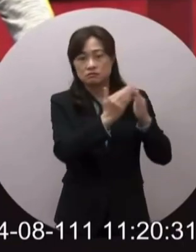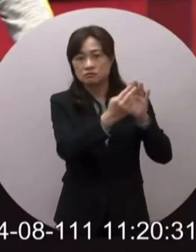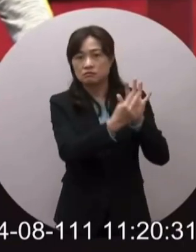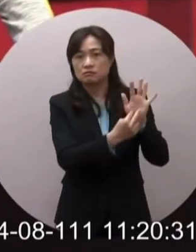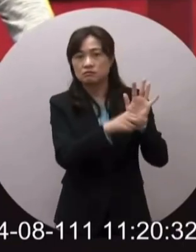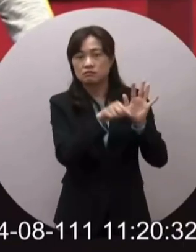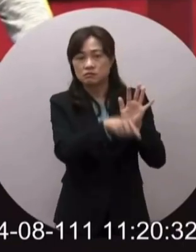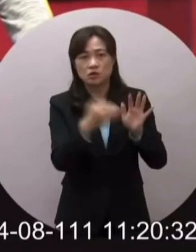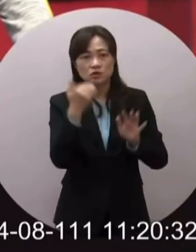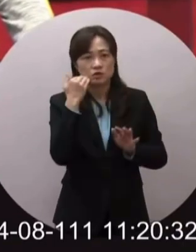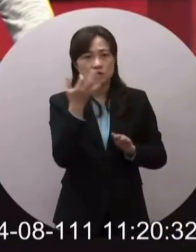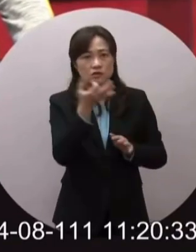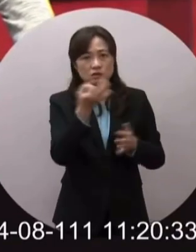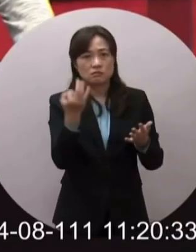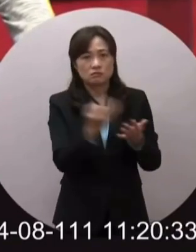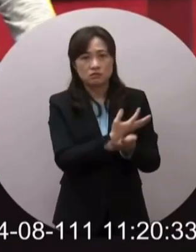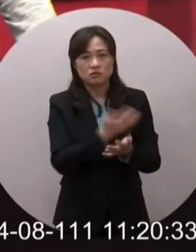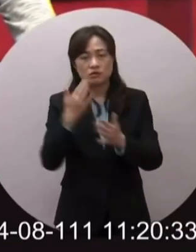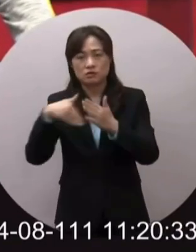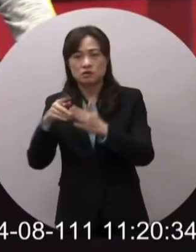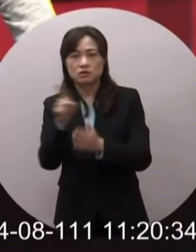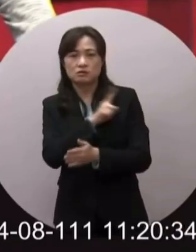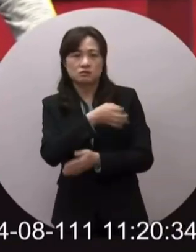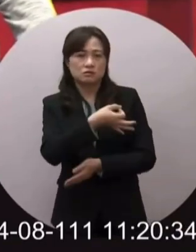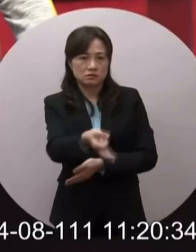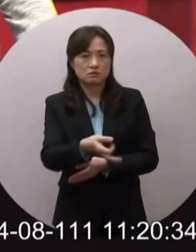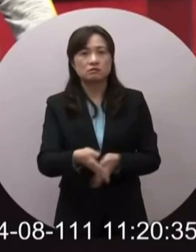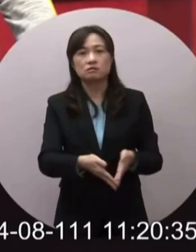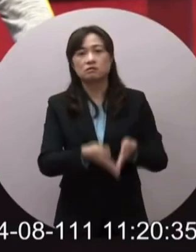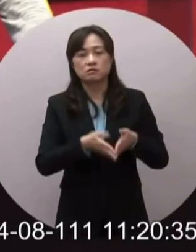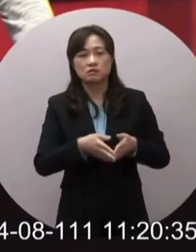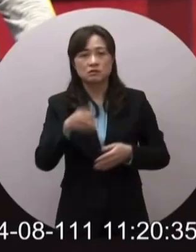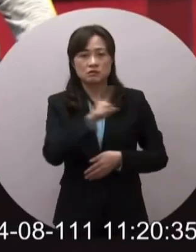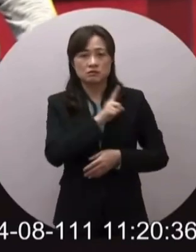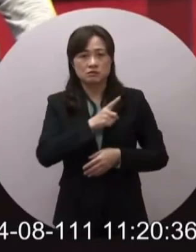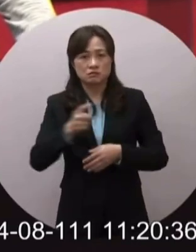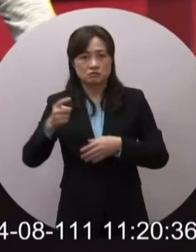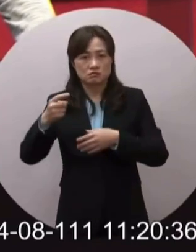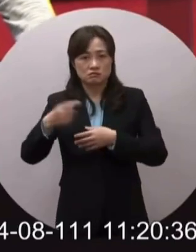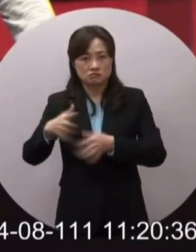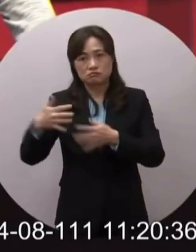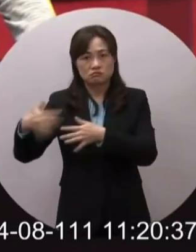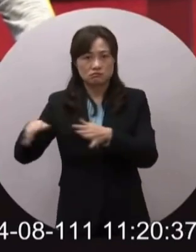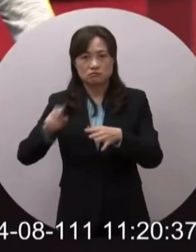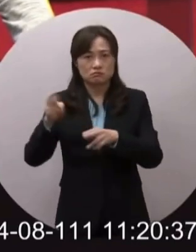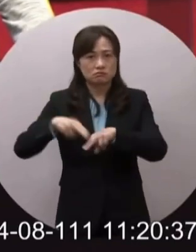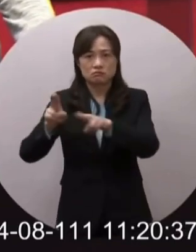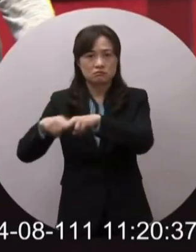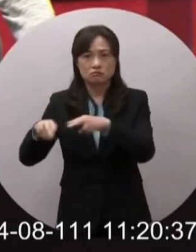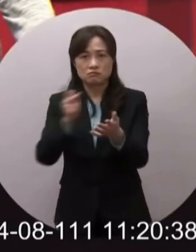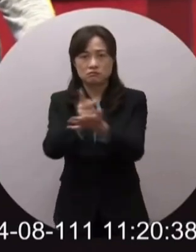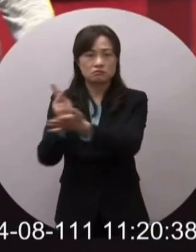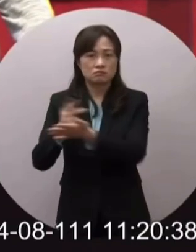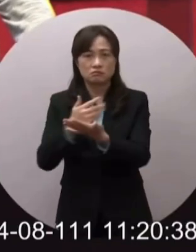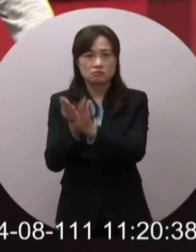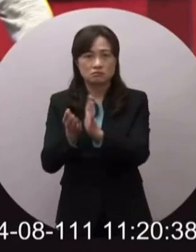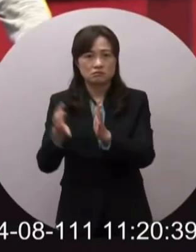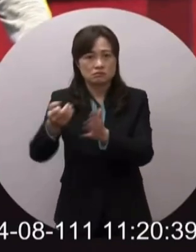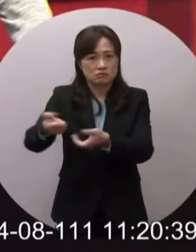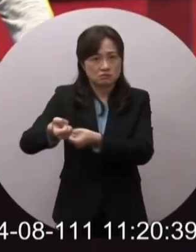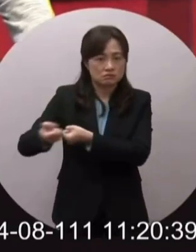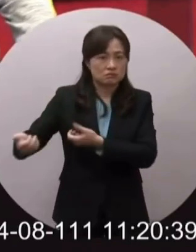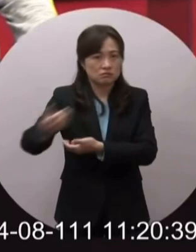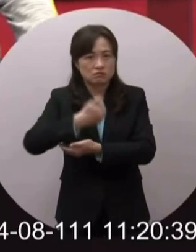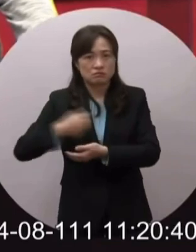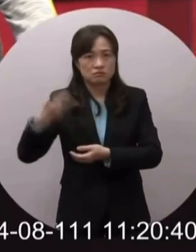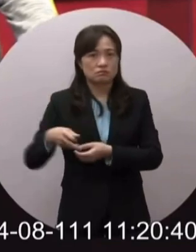钱不够，要学校自己出钱，由学校自己的场地开放啦，过后各方面自己出钱。那全完全中学